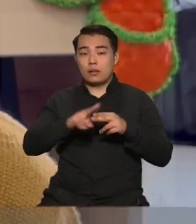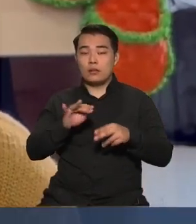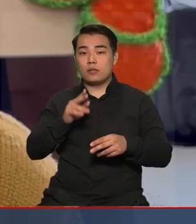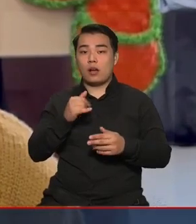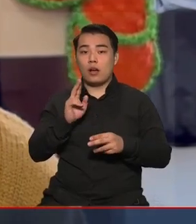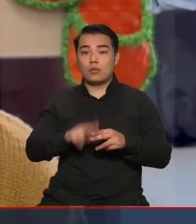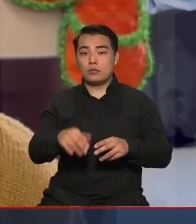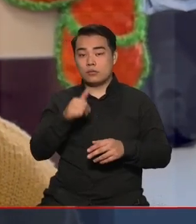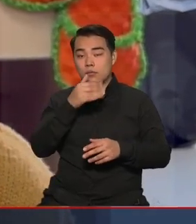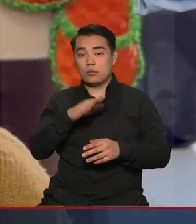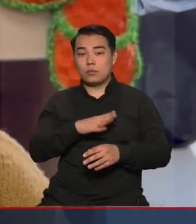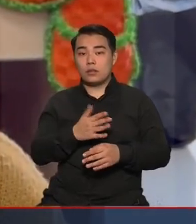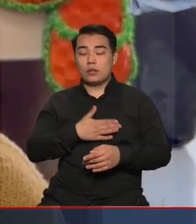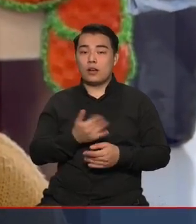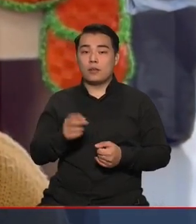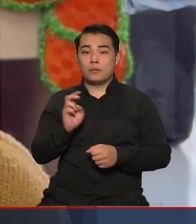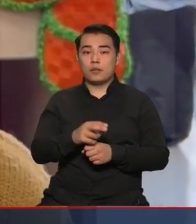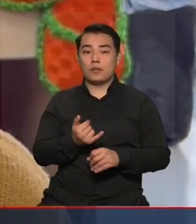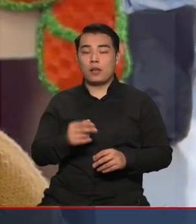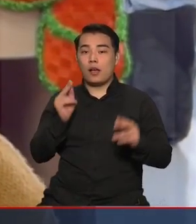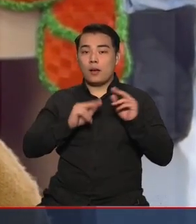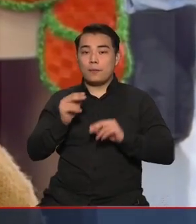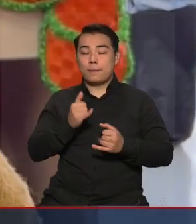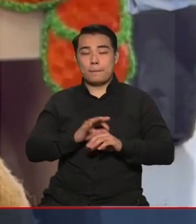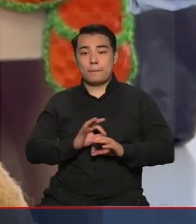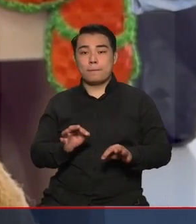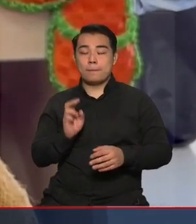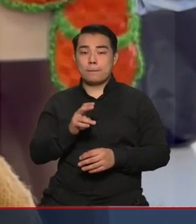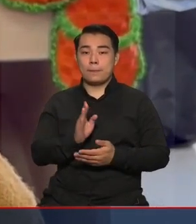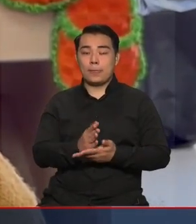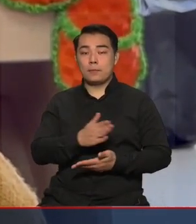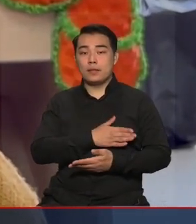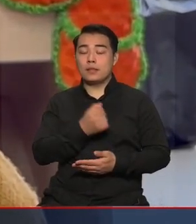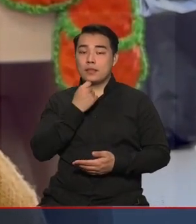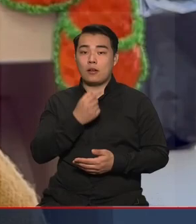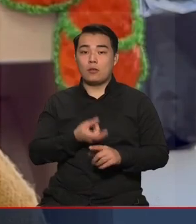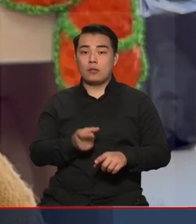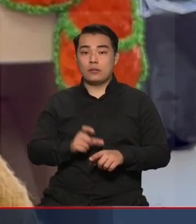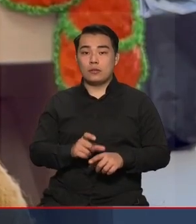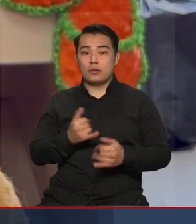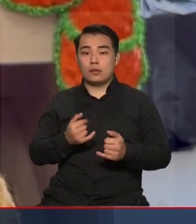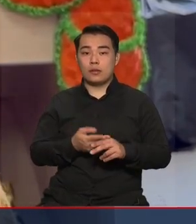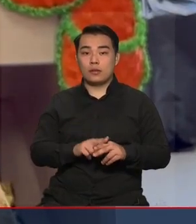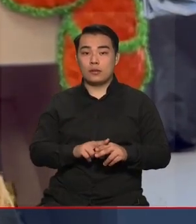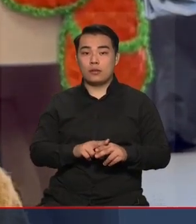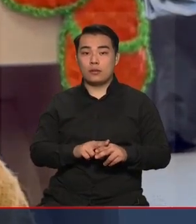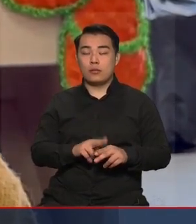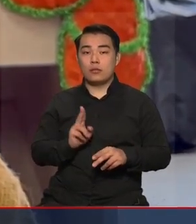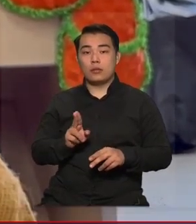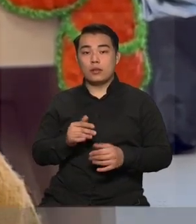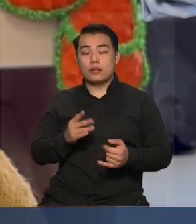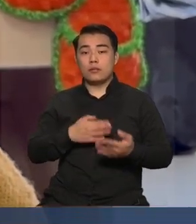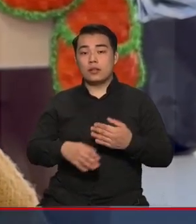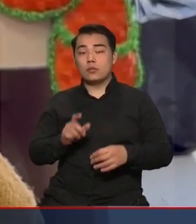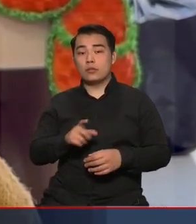сюда с удовольствием прихожу на занятия. Мне нравятся именно волевые люди,